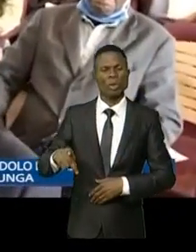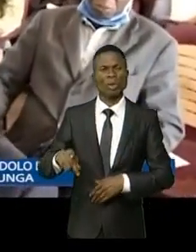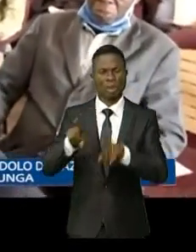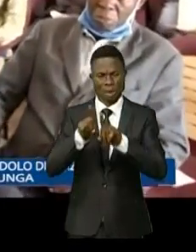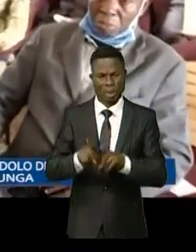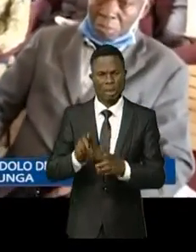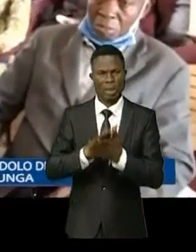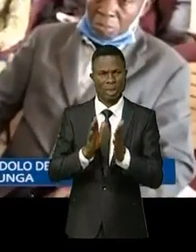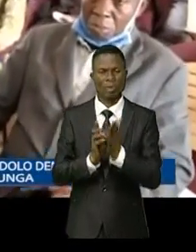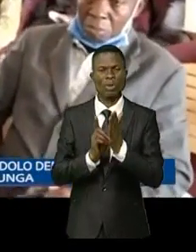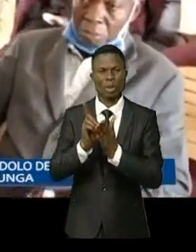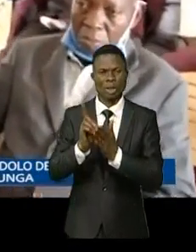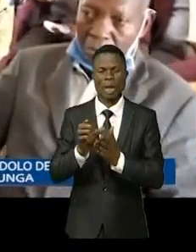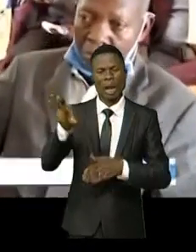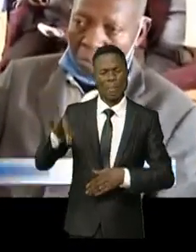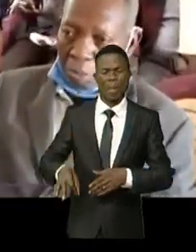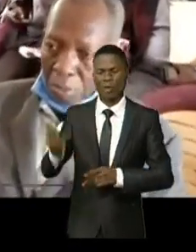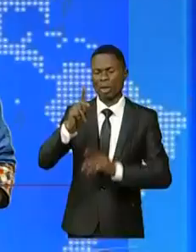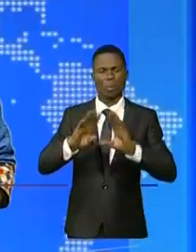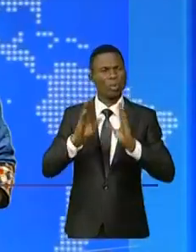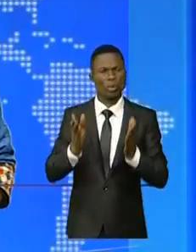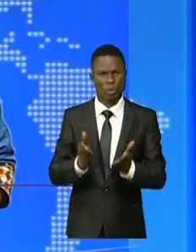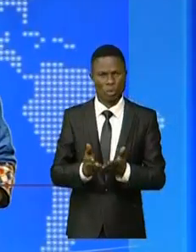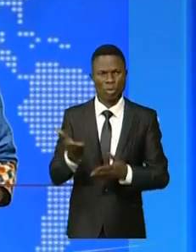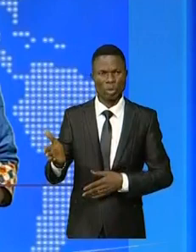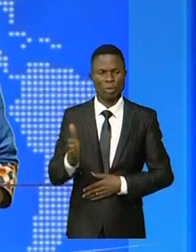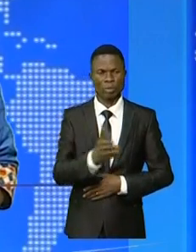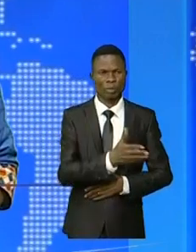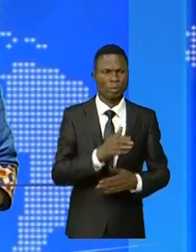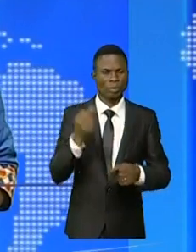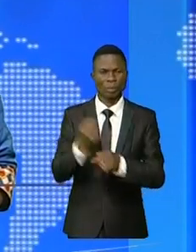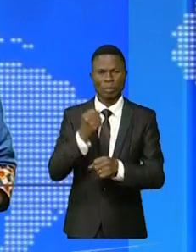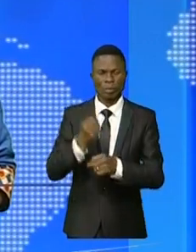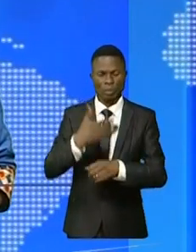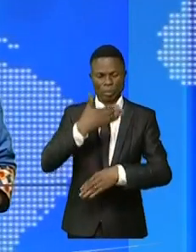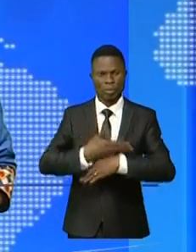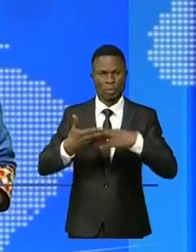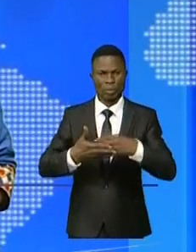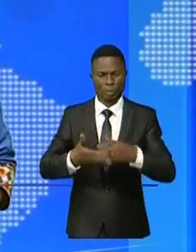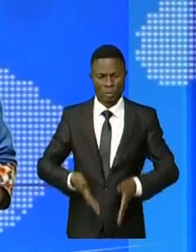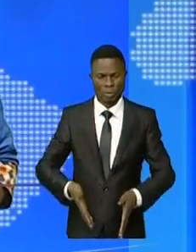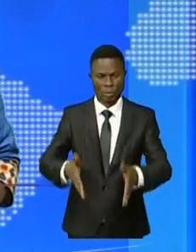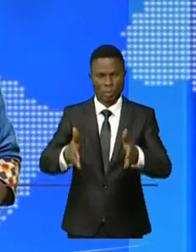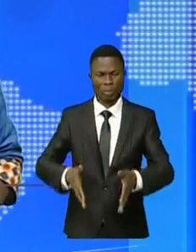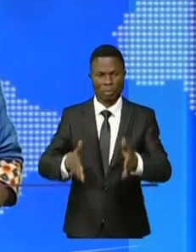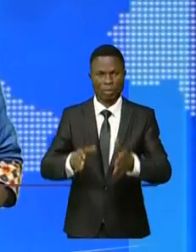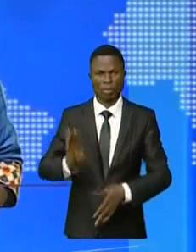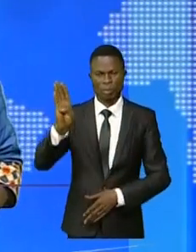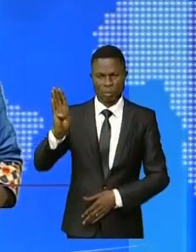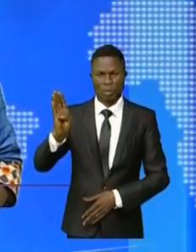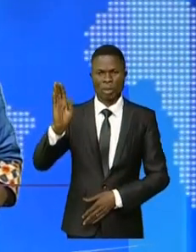se dissiper pour le bien-être de la population. Les travaux de la construction du tronçon routier